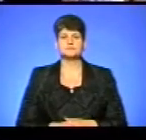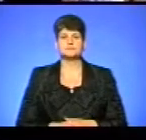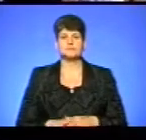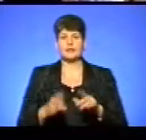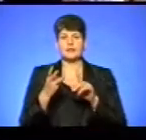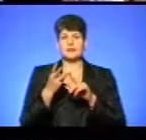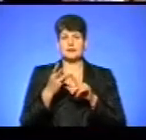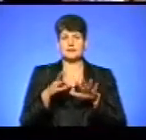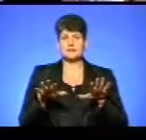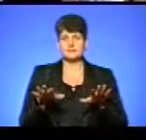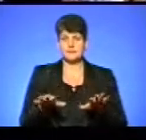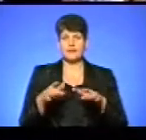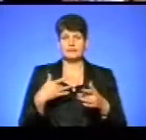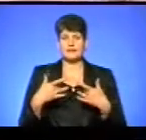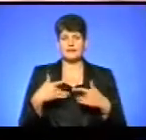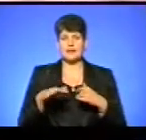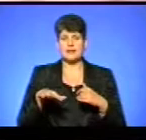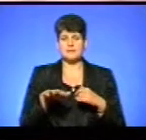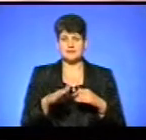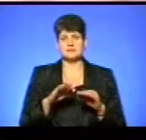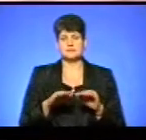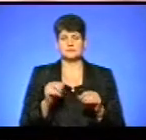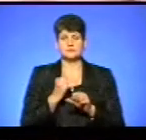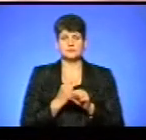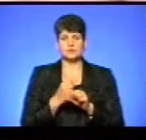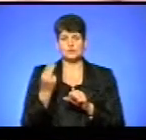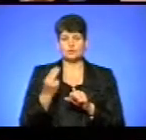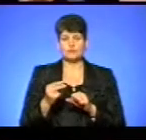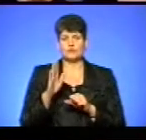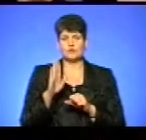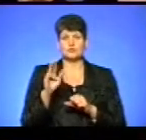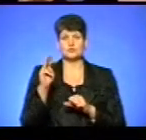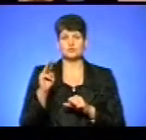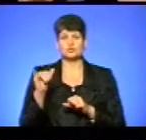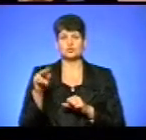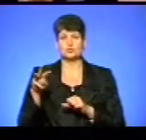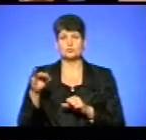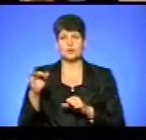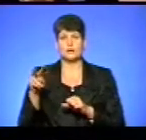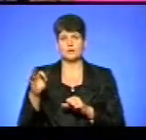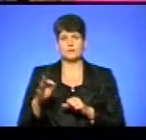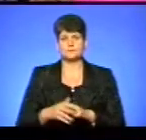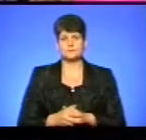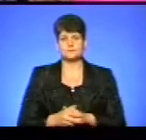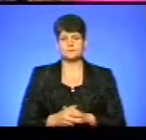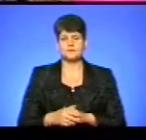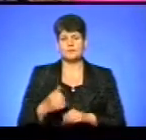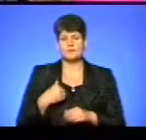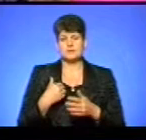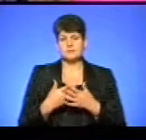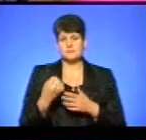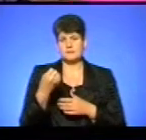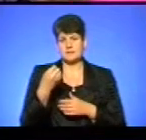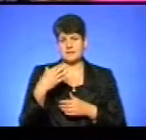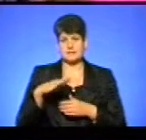Третя локація – театральний майдан. З учнями працює художник Володимир Шумило. У мене десь коло